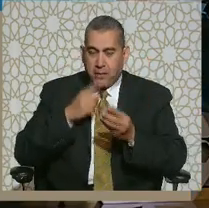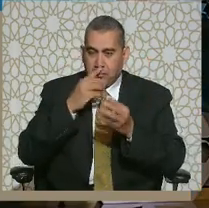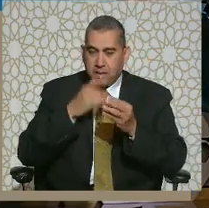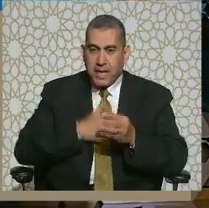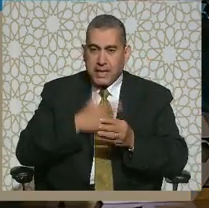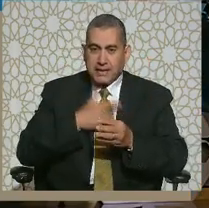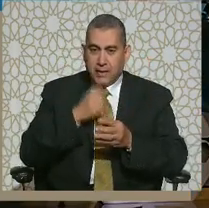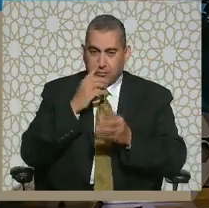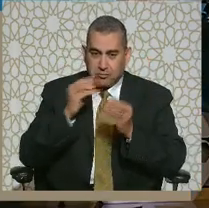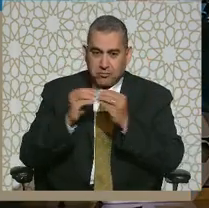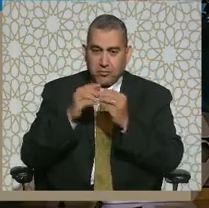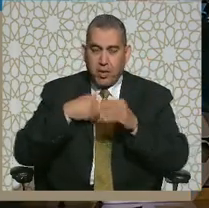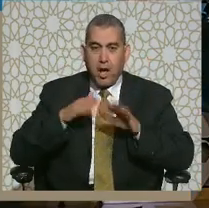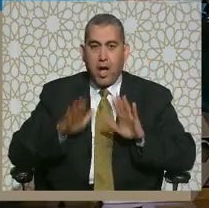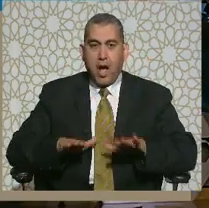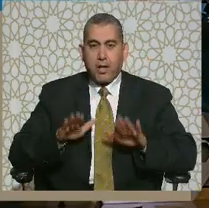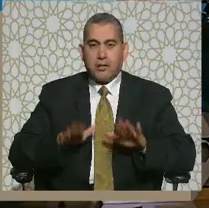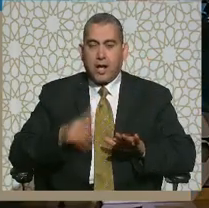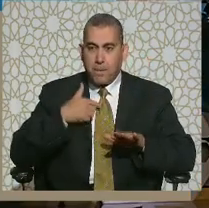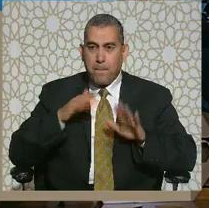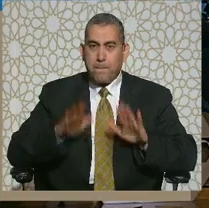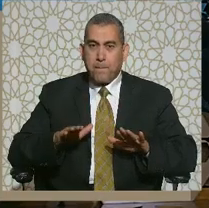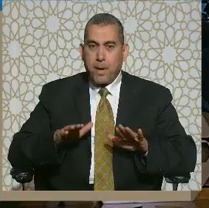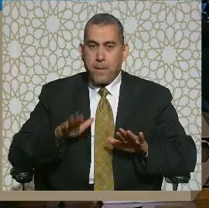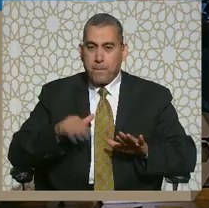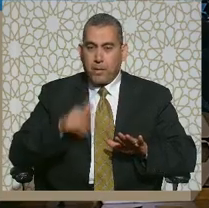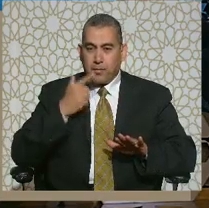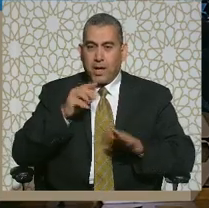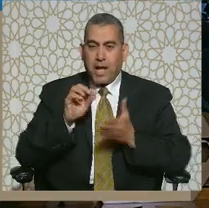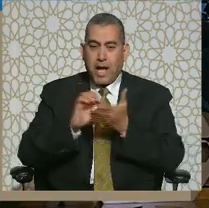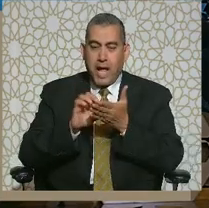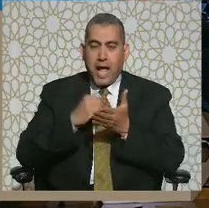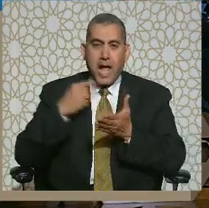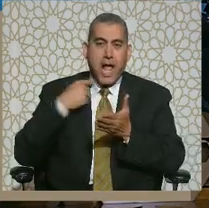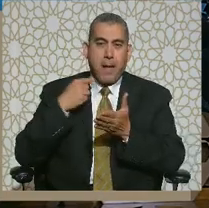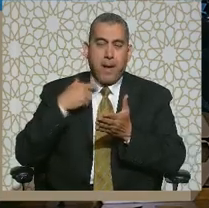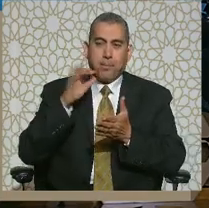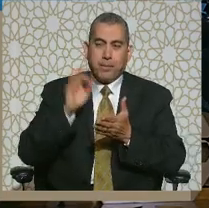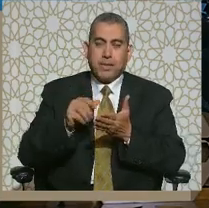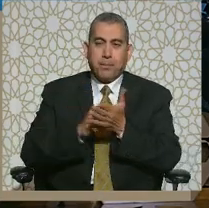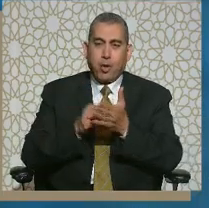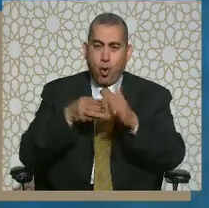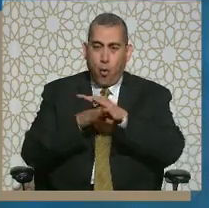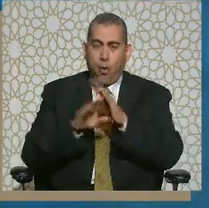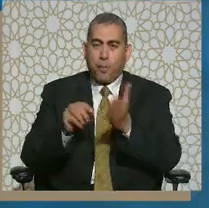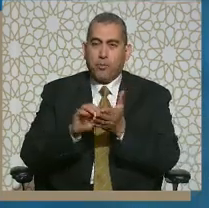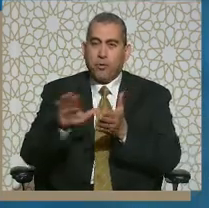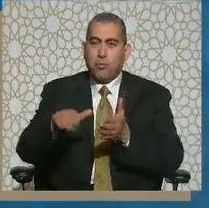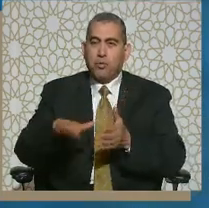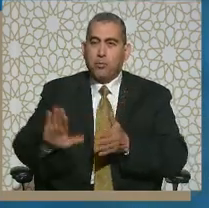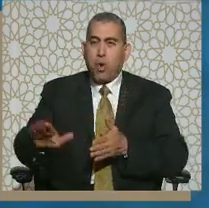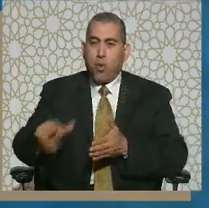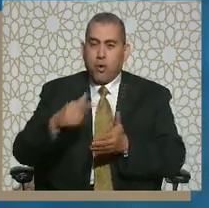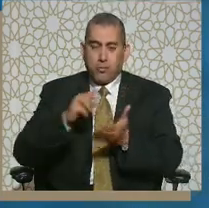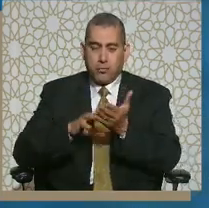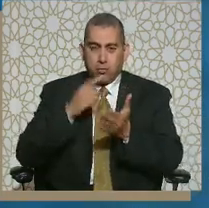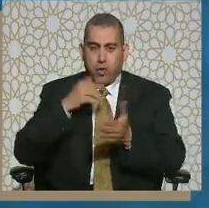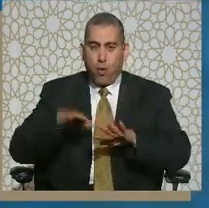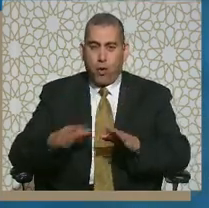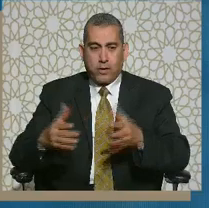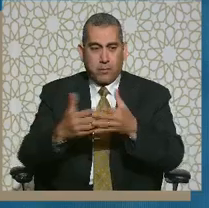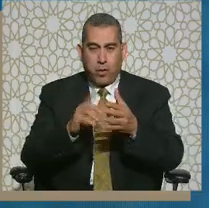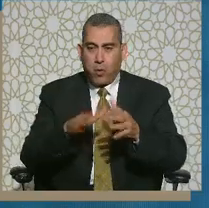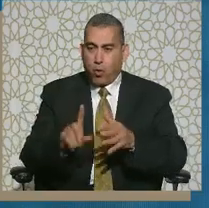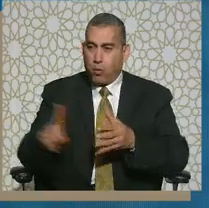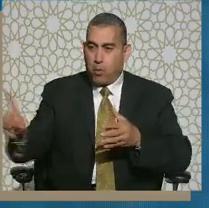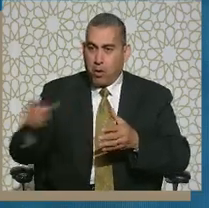لما تكون حاار عارف يعني ايه حاضر مش متاخد غياب من البيت وانت جوه البيت مش متاخد غياب من القاعده وانت جوه